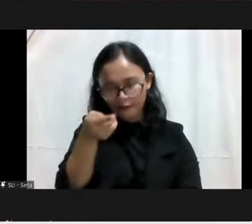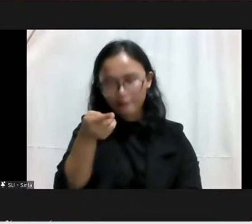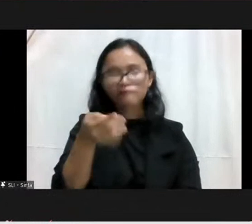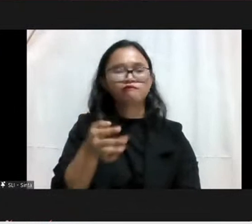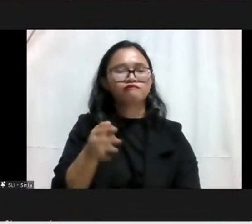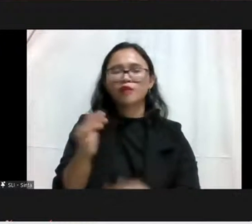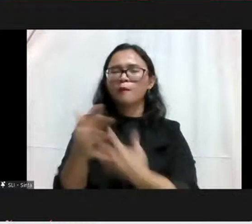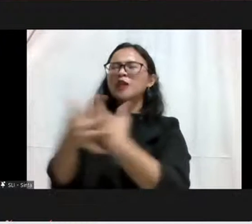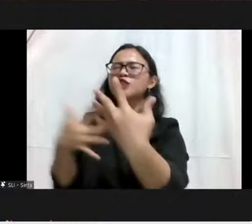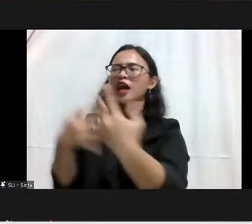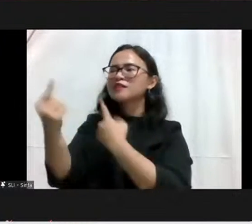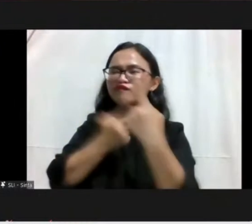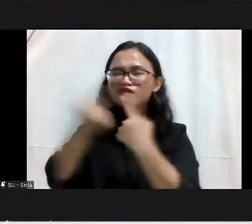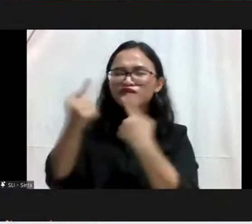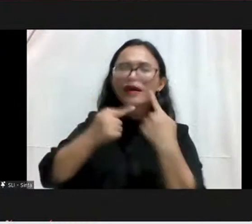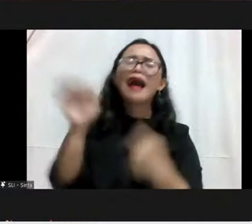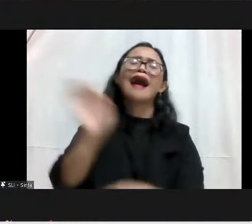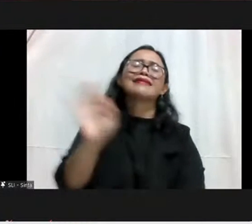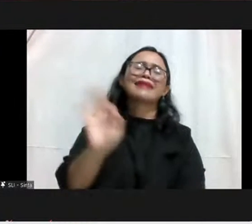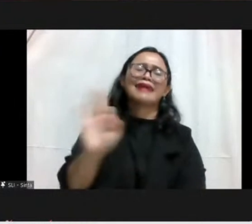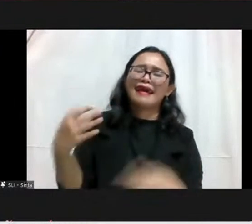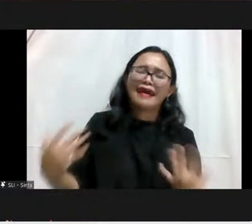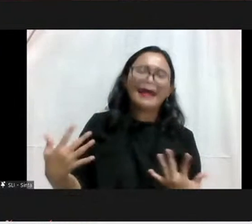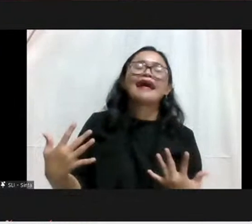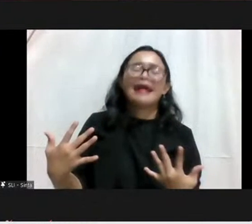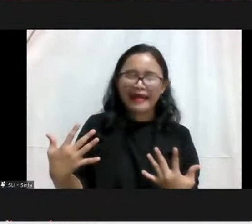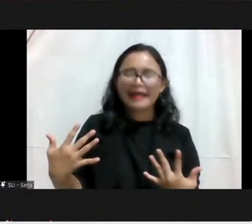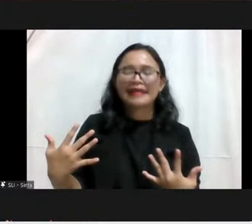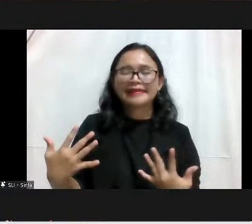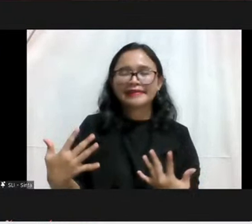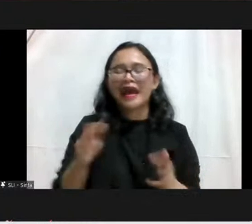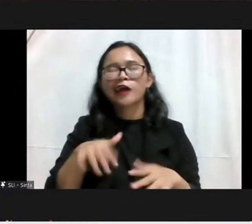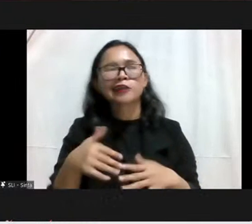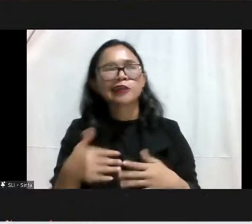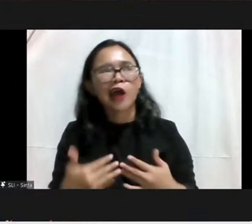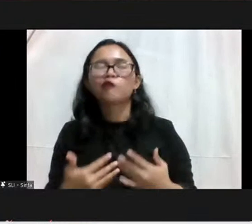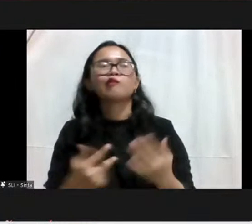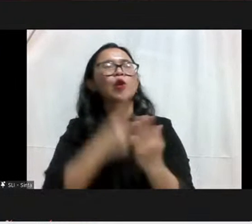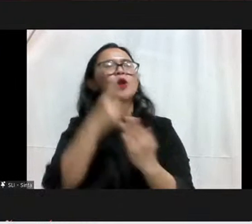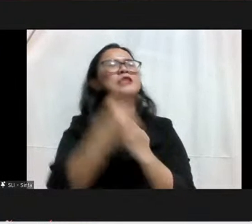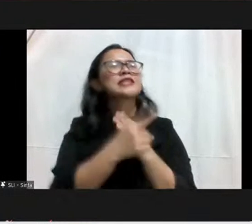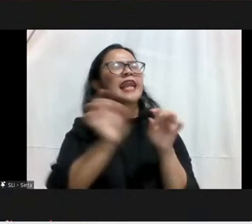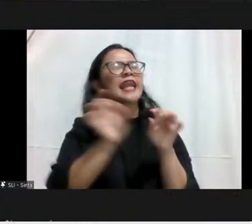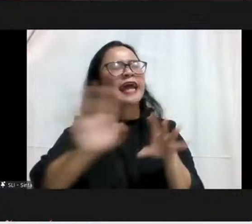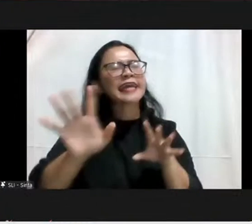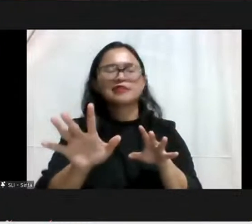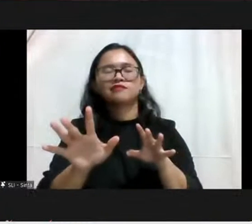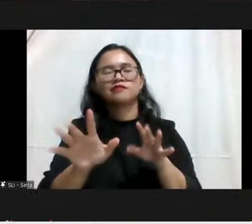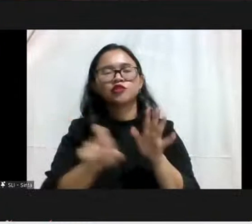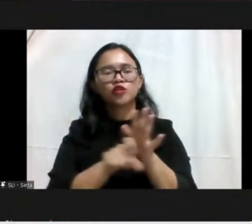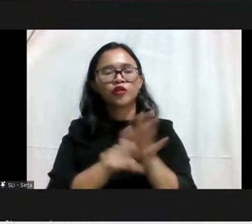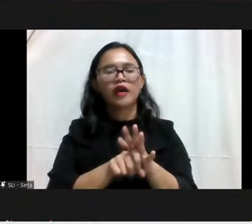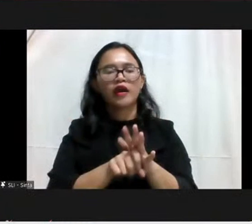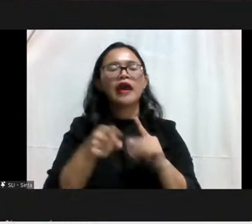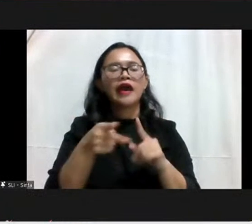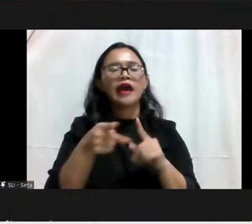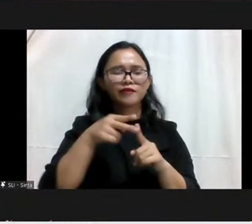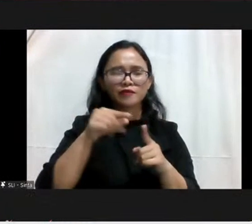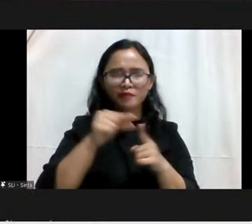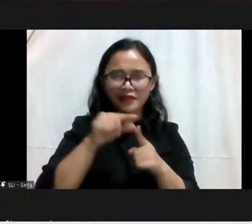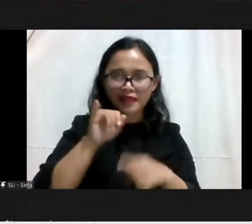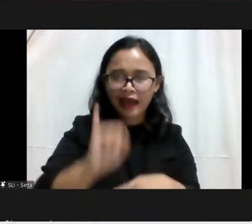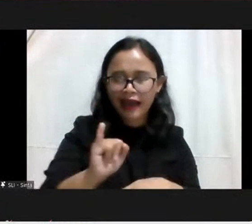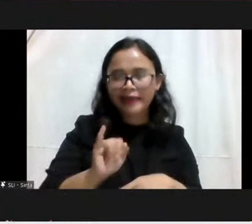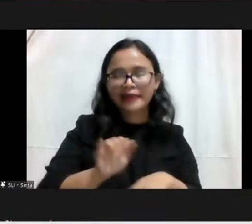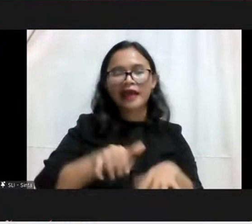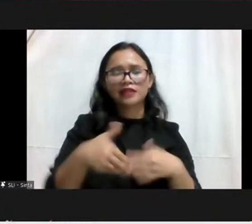yang memadai yang melibatkan masyarakat kalau kemudian berbagai projek-projek besar biasanya itu ada fpic ada proses-proses konsultasi